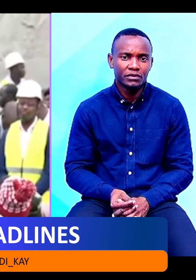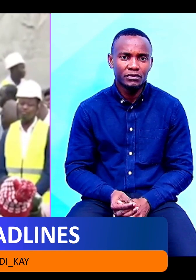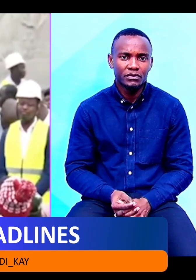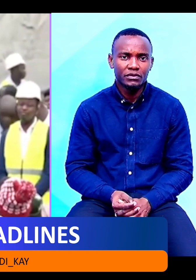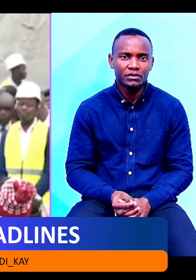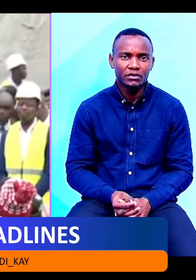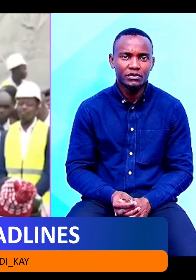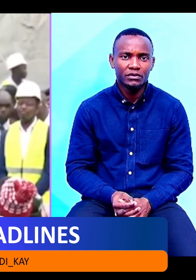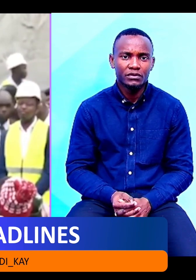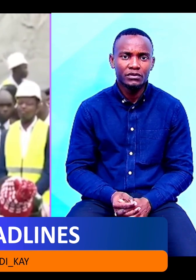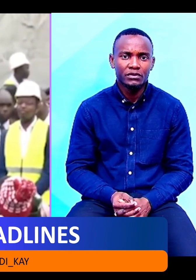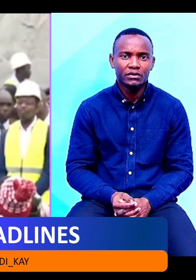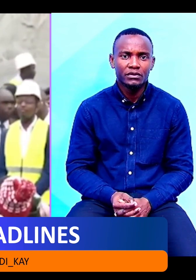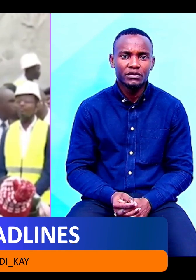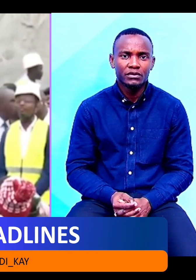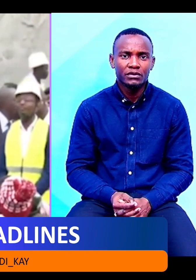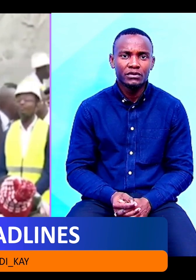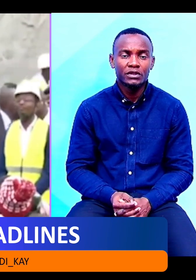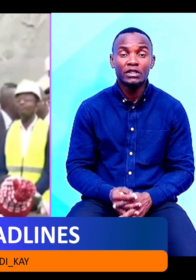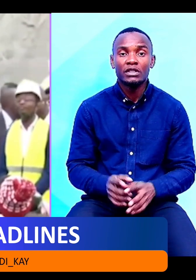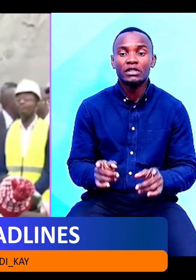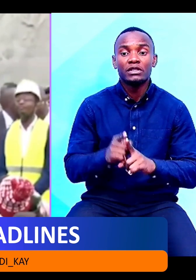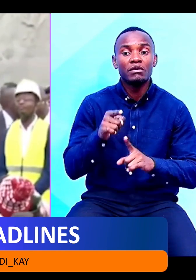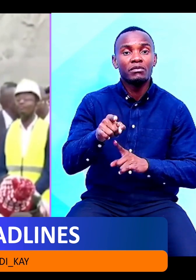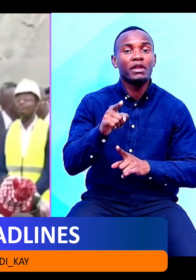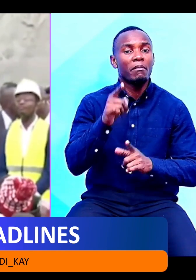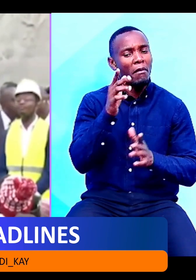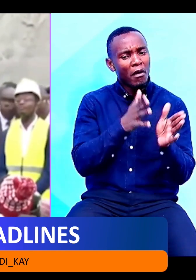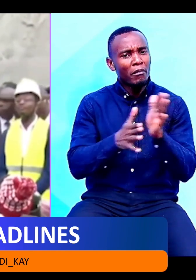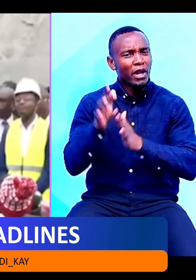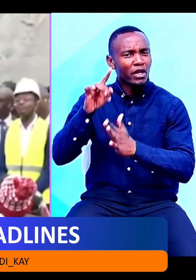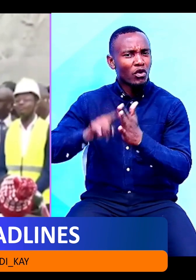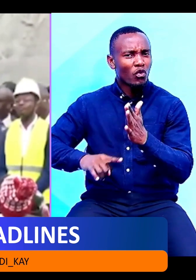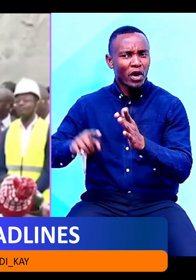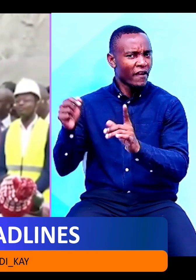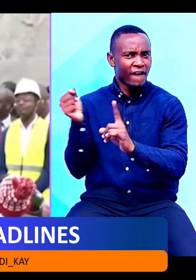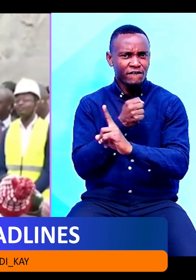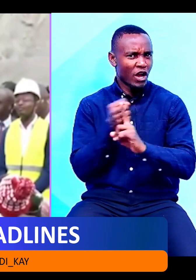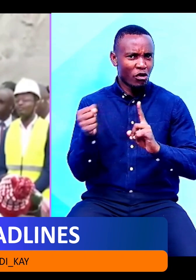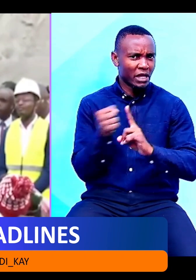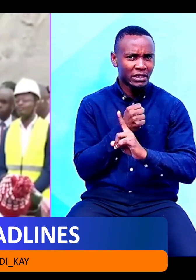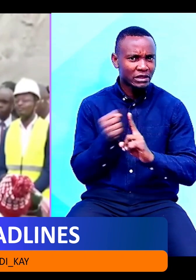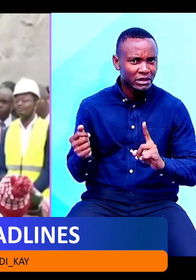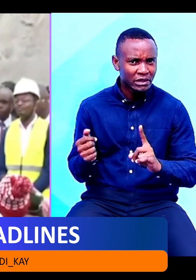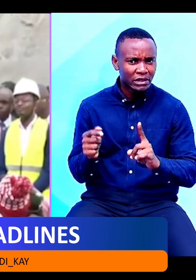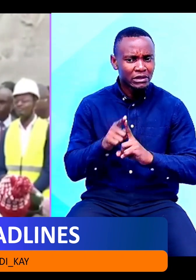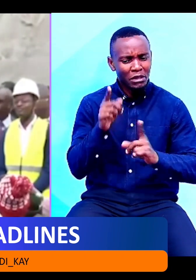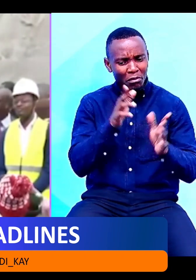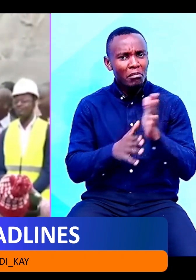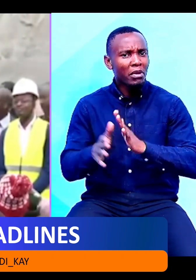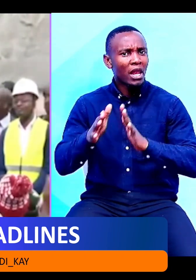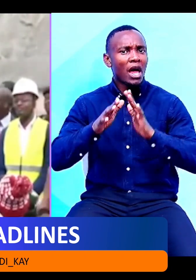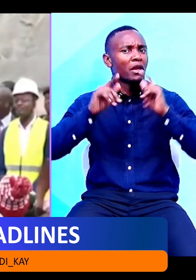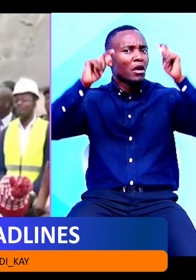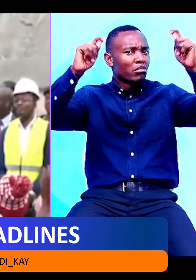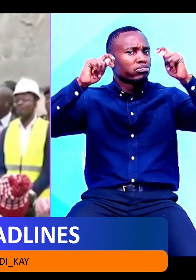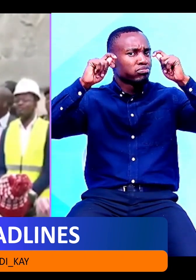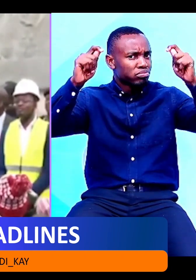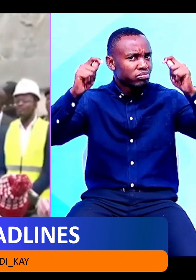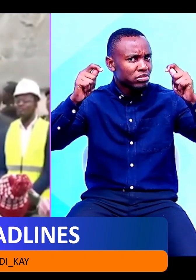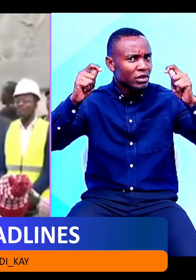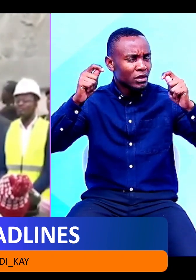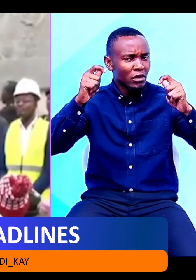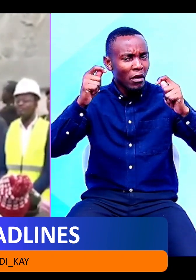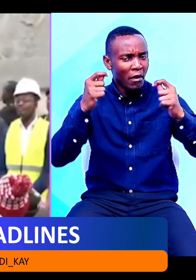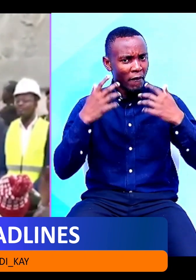kura. Ati wanataka kupanga fujo. Ati wapange maandamano. Ati wachome mali ya